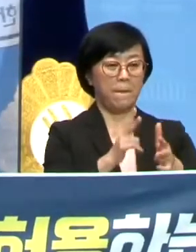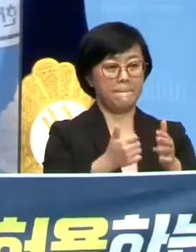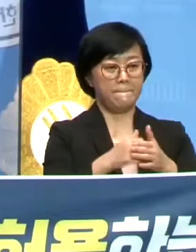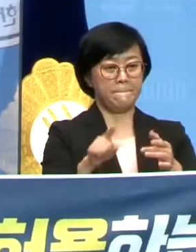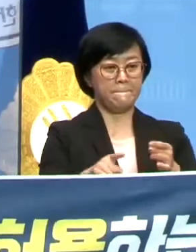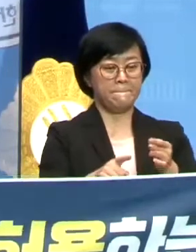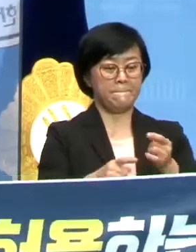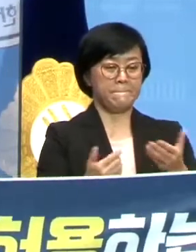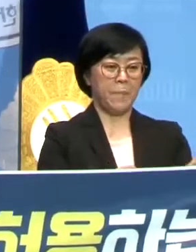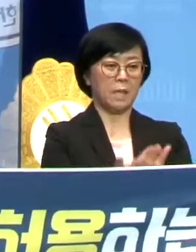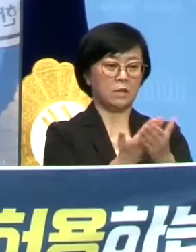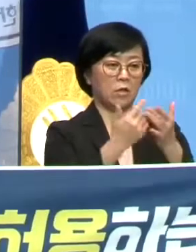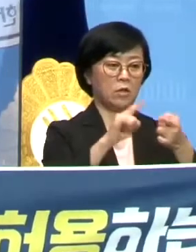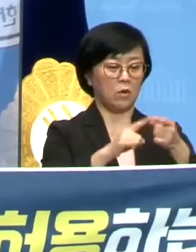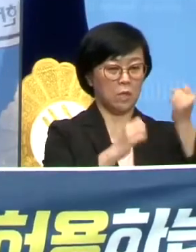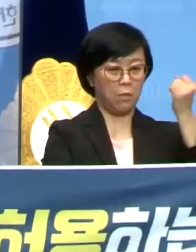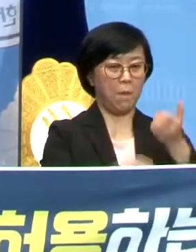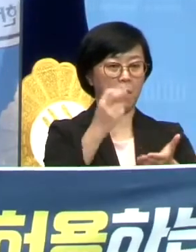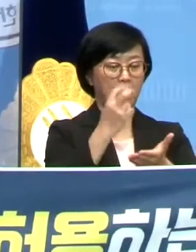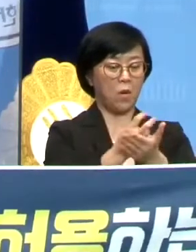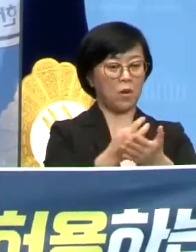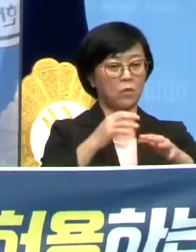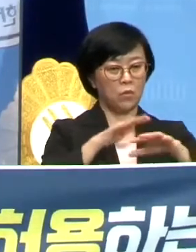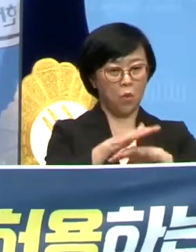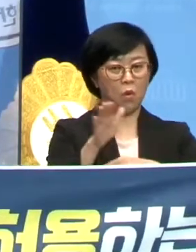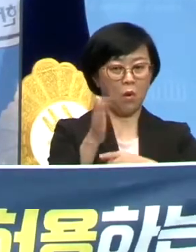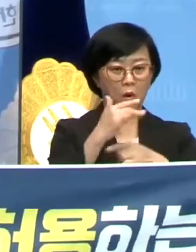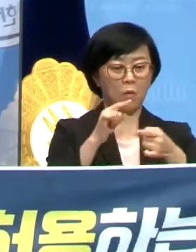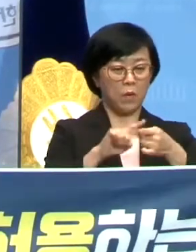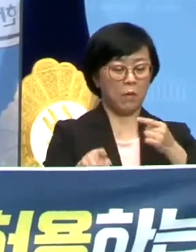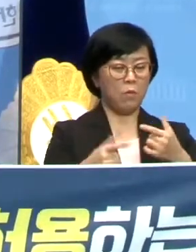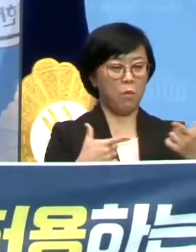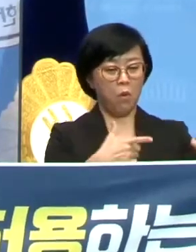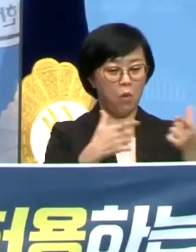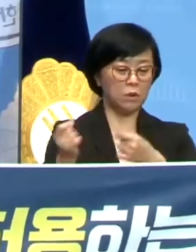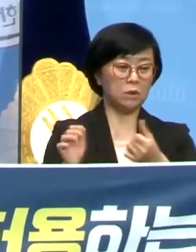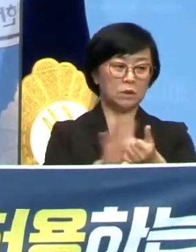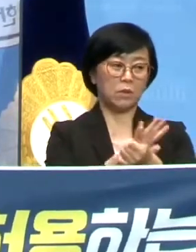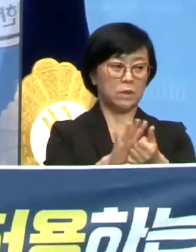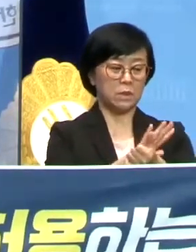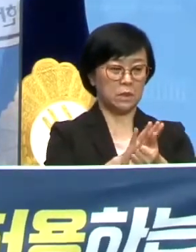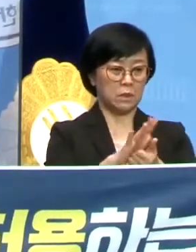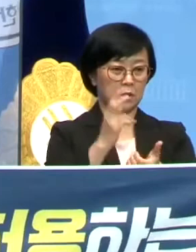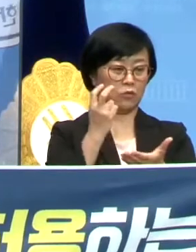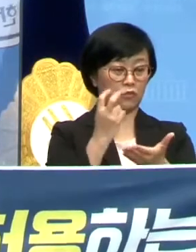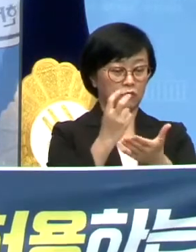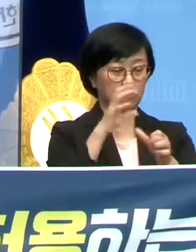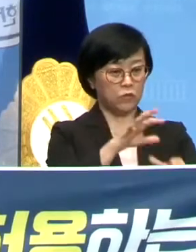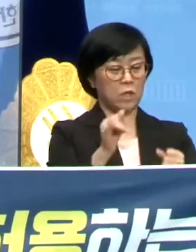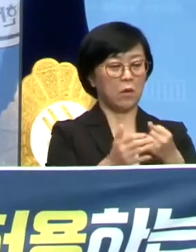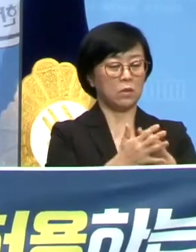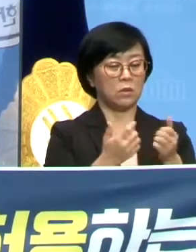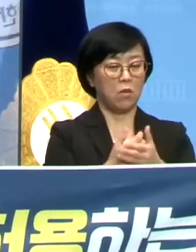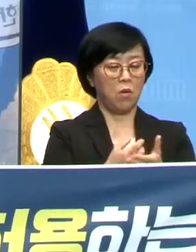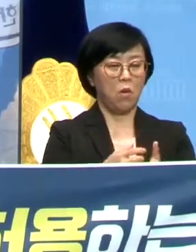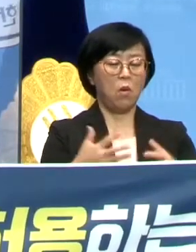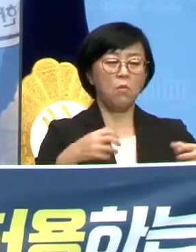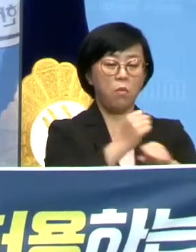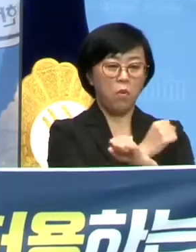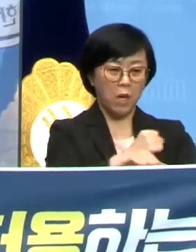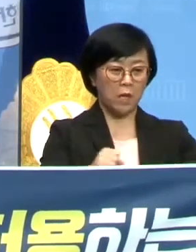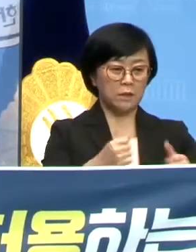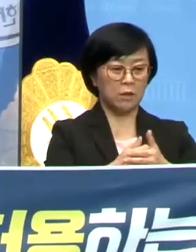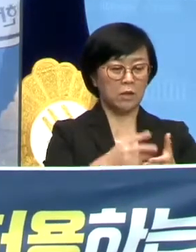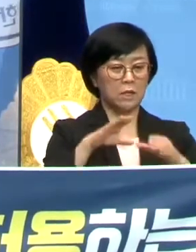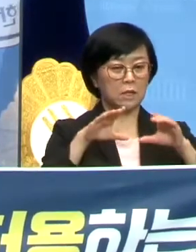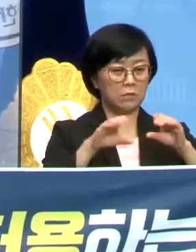적용대상을 농업과 제조업을 제외한 모든 서비스 업 으로 규정하고 있어 포괄적인 의미 뻑 금 지원 원칙 위반 이란의